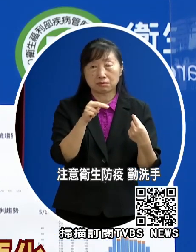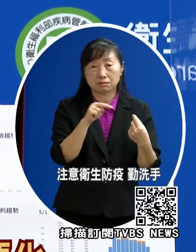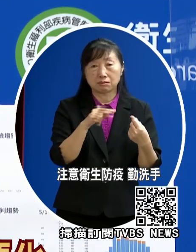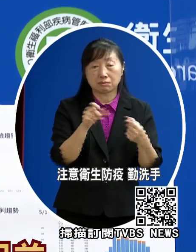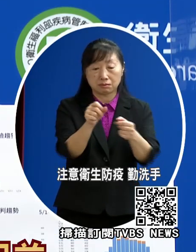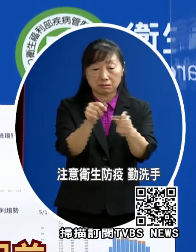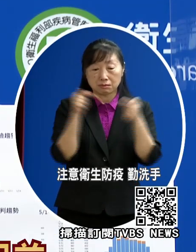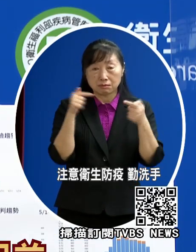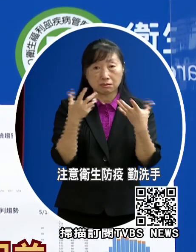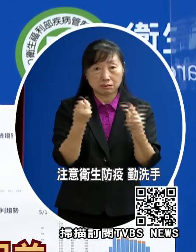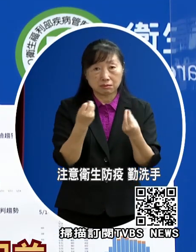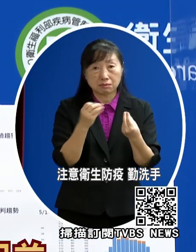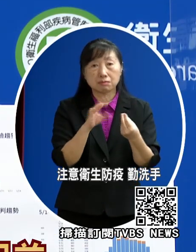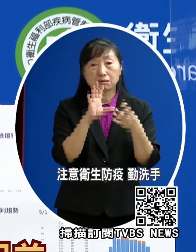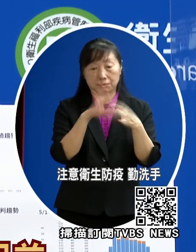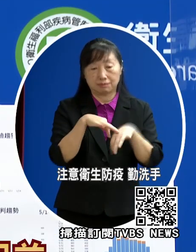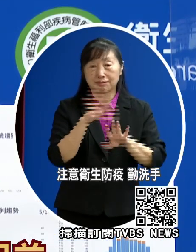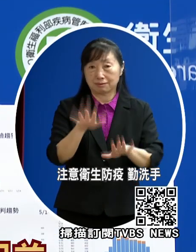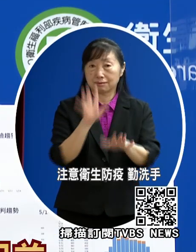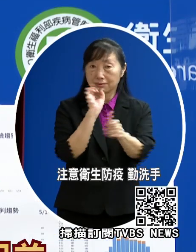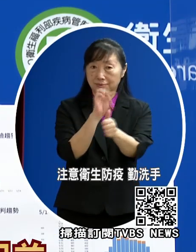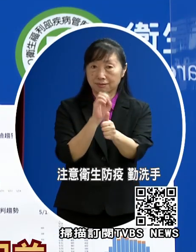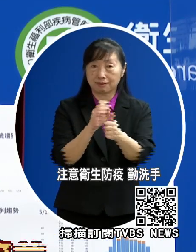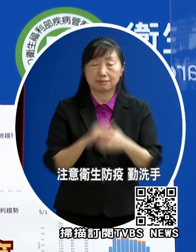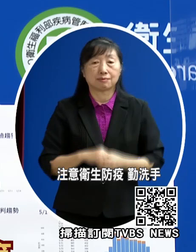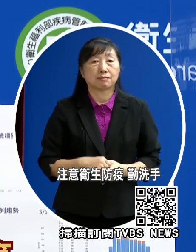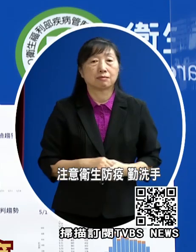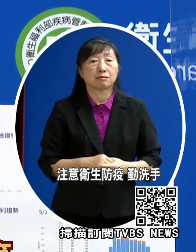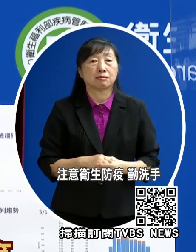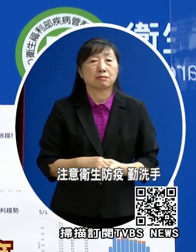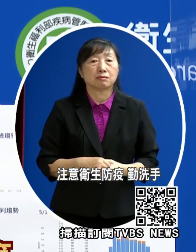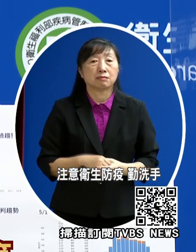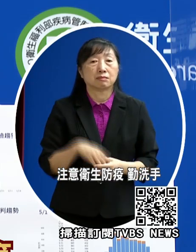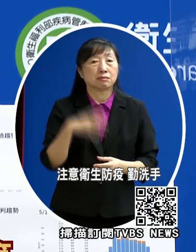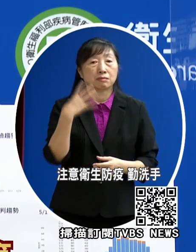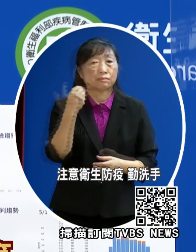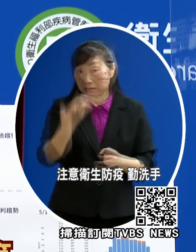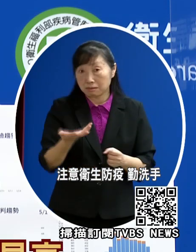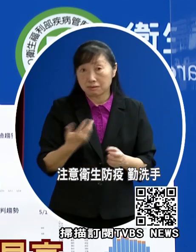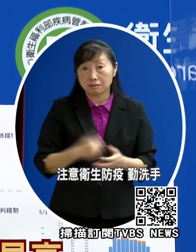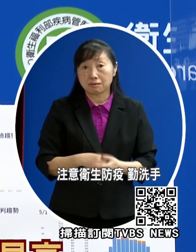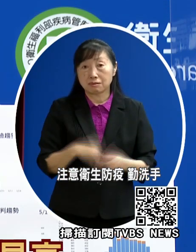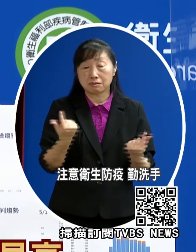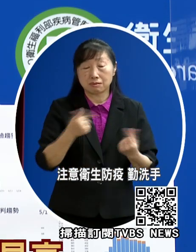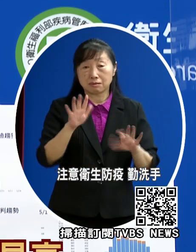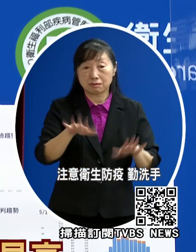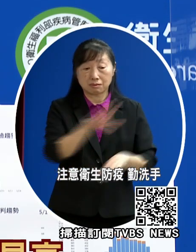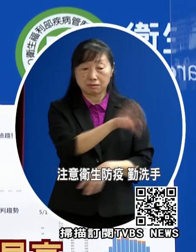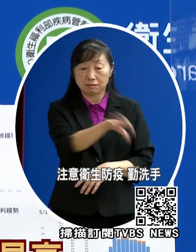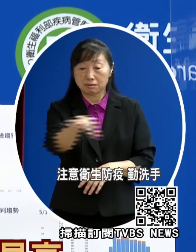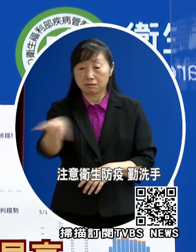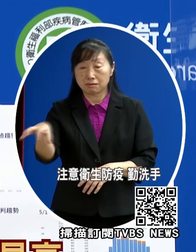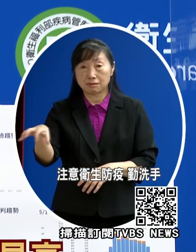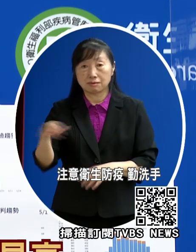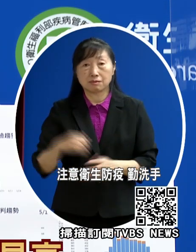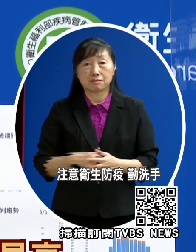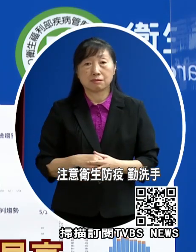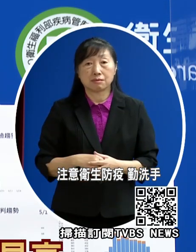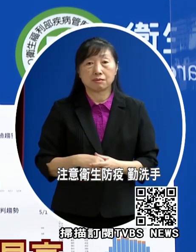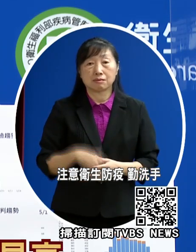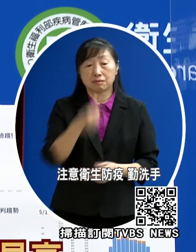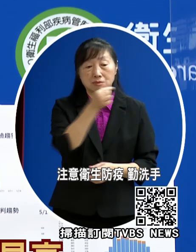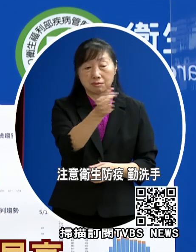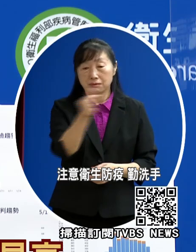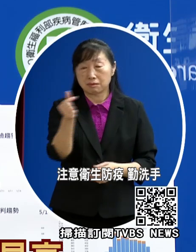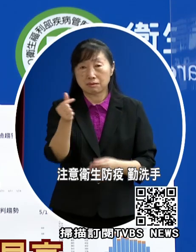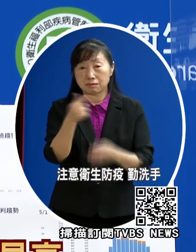化，所以我们一再强调，在目前没有这升级的打算，各地的这些相关的一个阳性